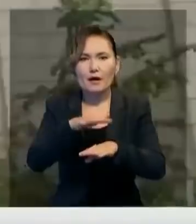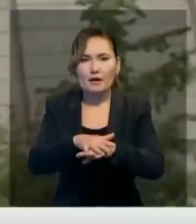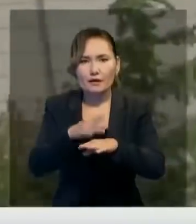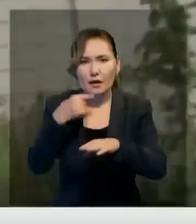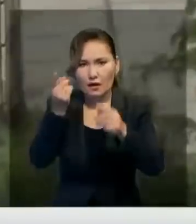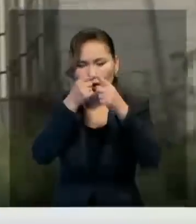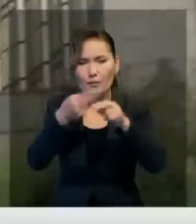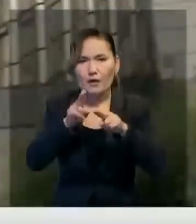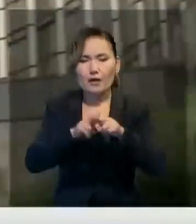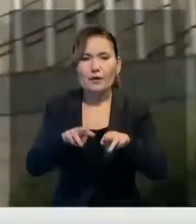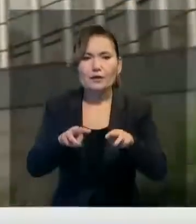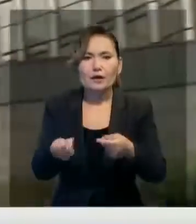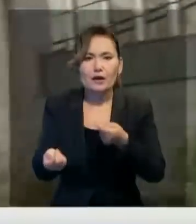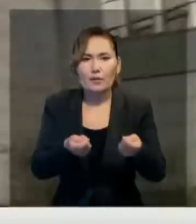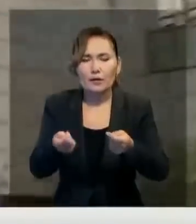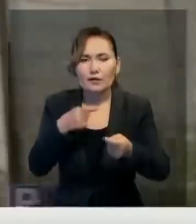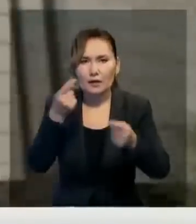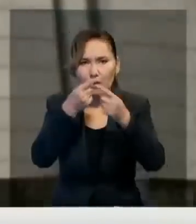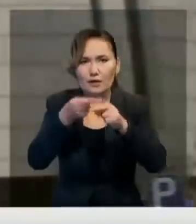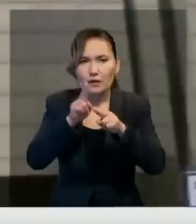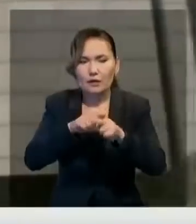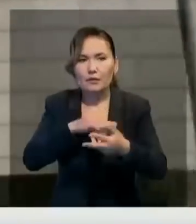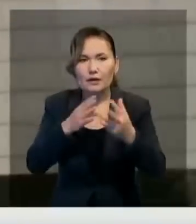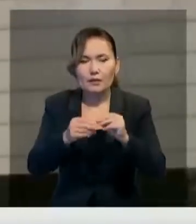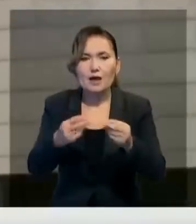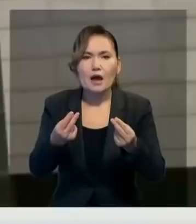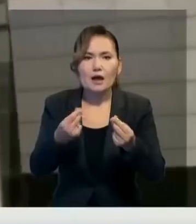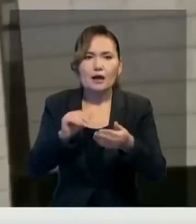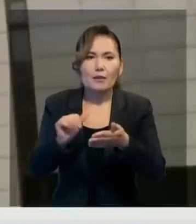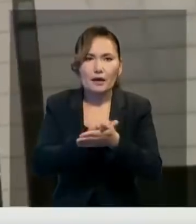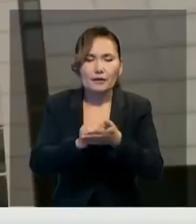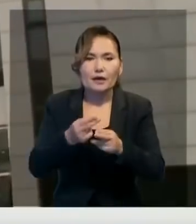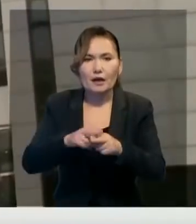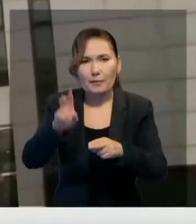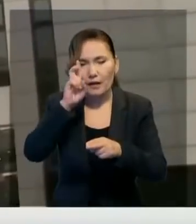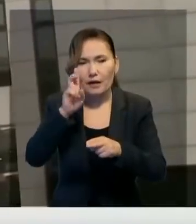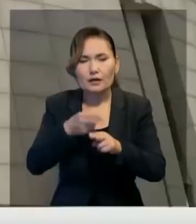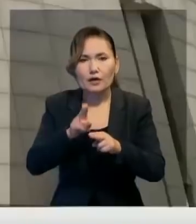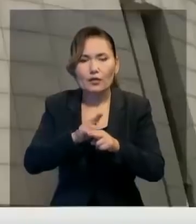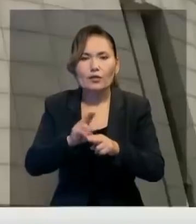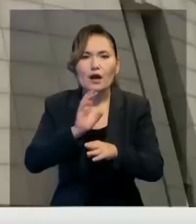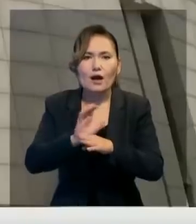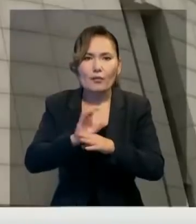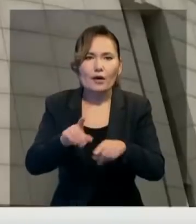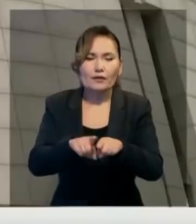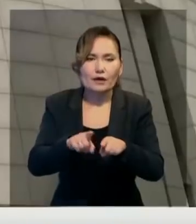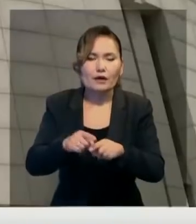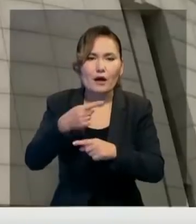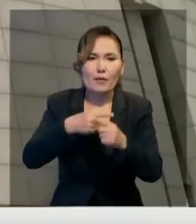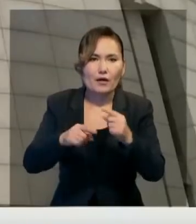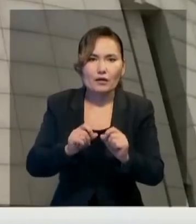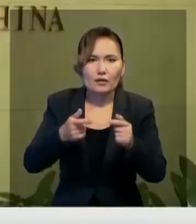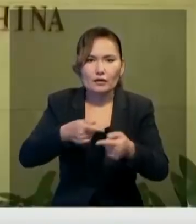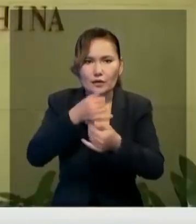хабарлады. Жергілікті билік таратқан ақпарат бойынша криптоактивтер мемлекет шығарған валюта болмағандықтан нарықта айналымға түсе